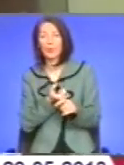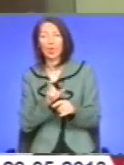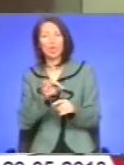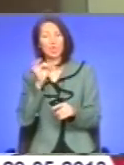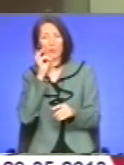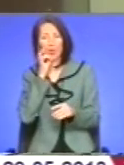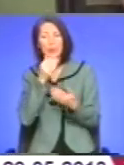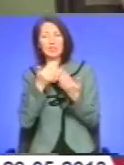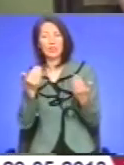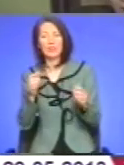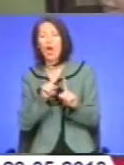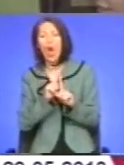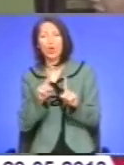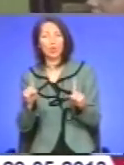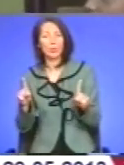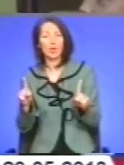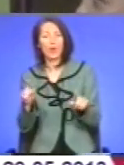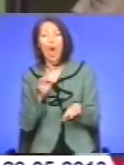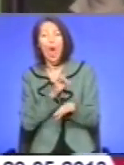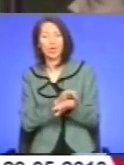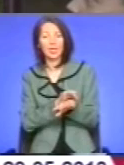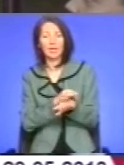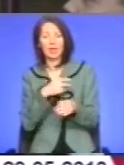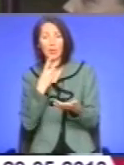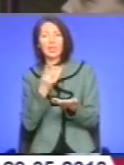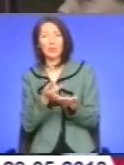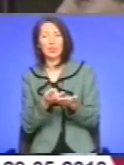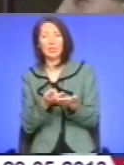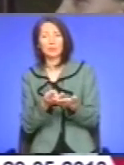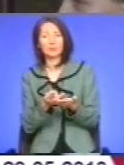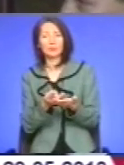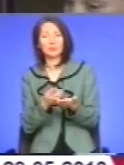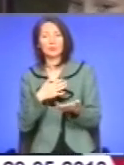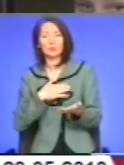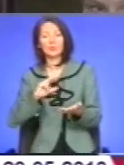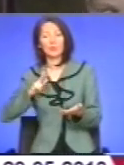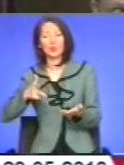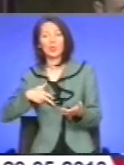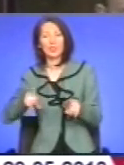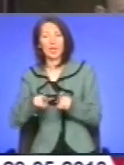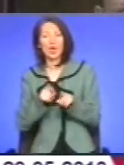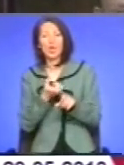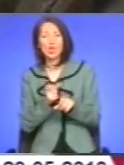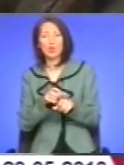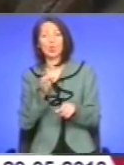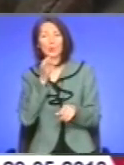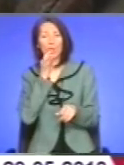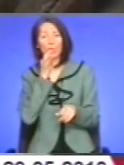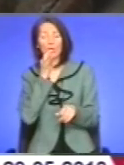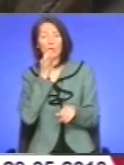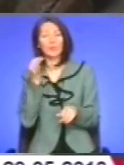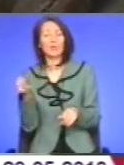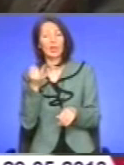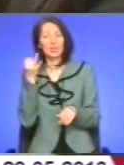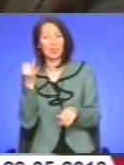сподобалася виставка, особливо годинники ми дивимося. Моїй дочці також дуже сподобалося.